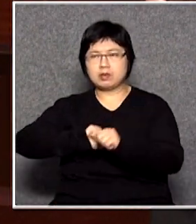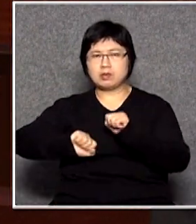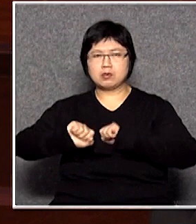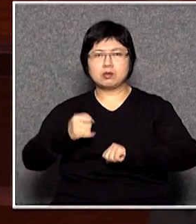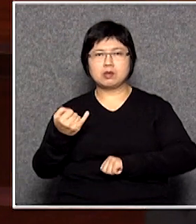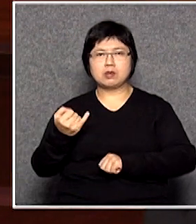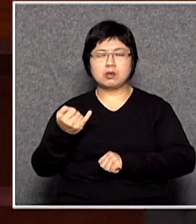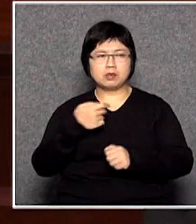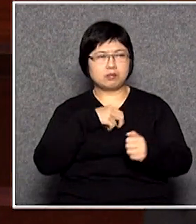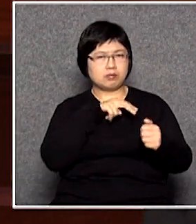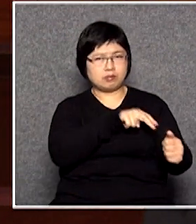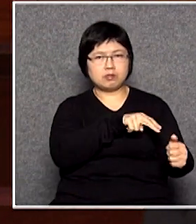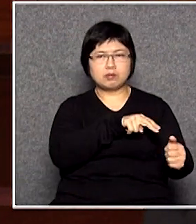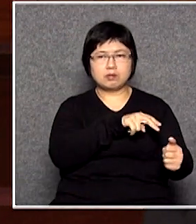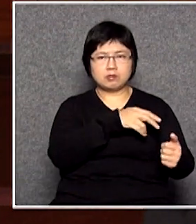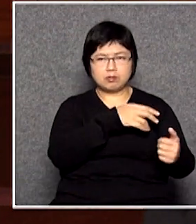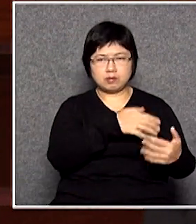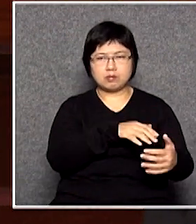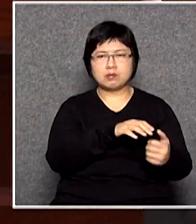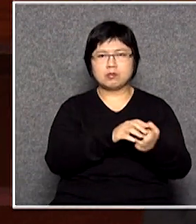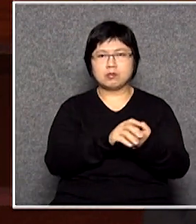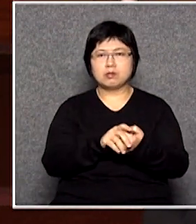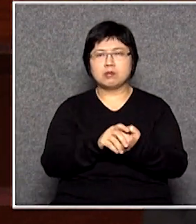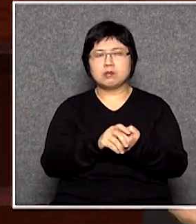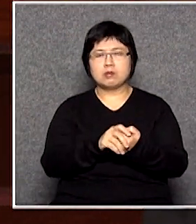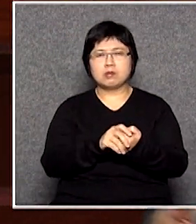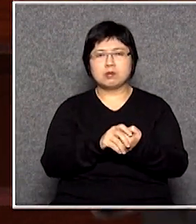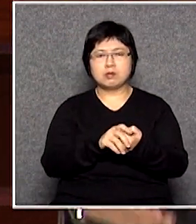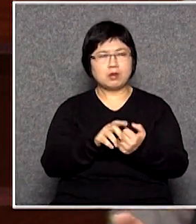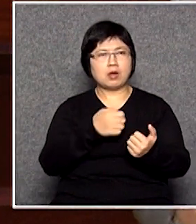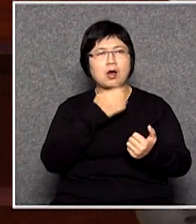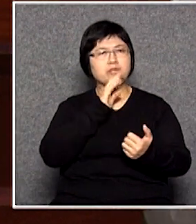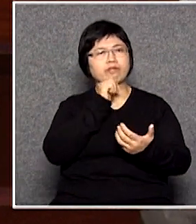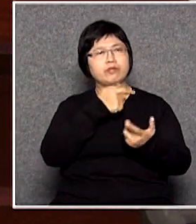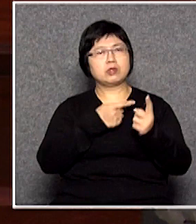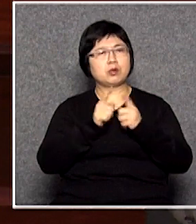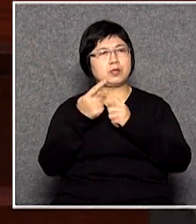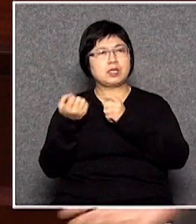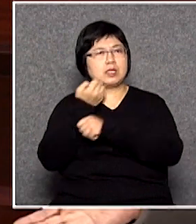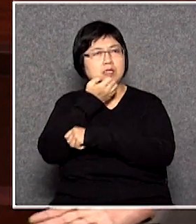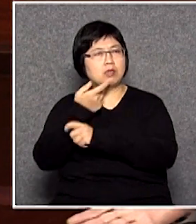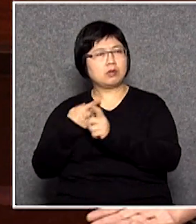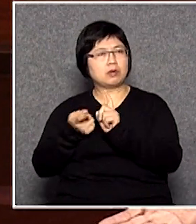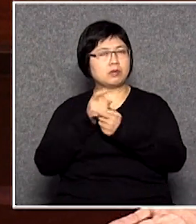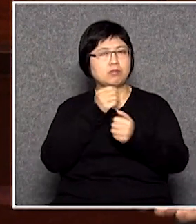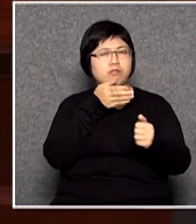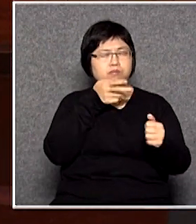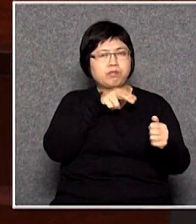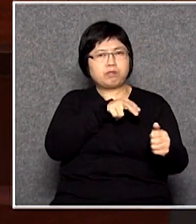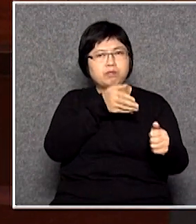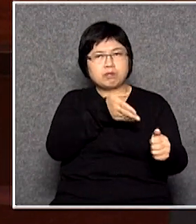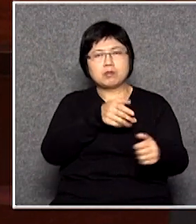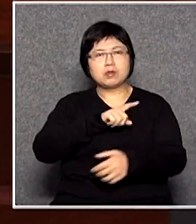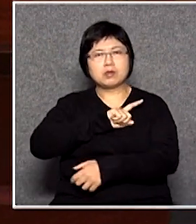頭監察人，係嘛？你是大條道理代表民意，但是自己呢，是